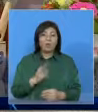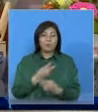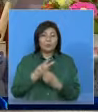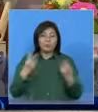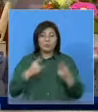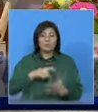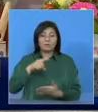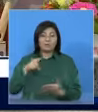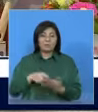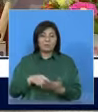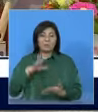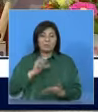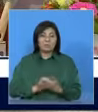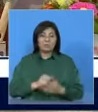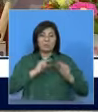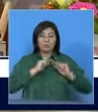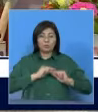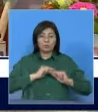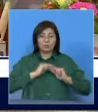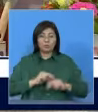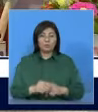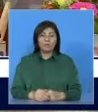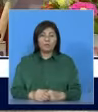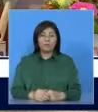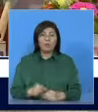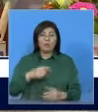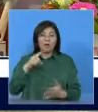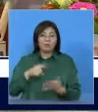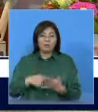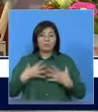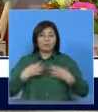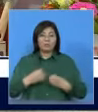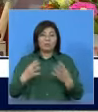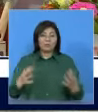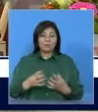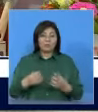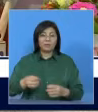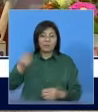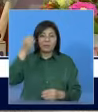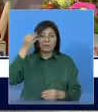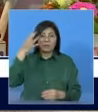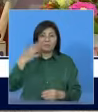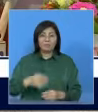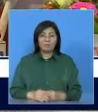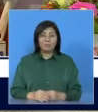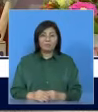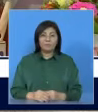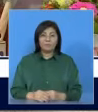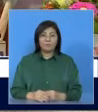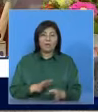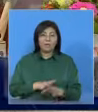вопросы занятости, трудоустройства, вопросы здравоохранения, образования и в